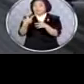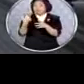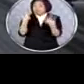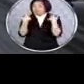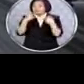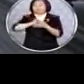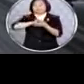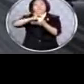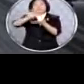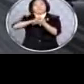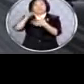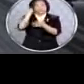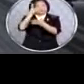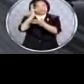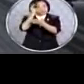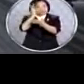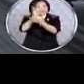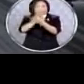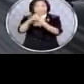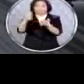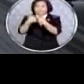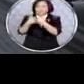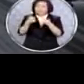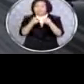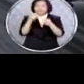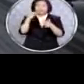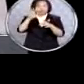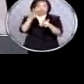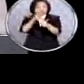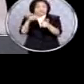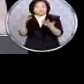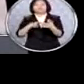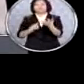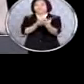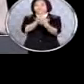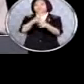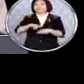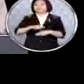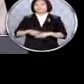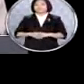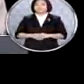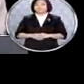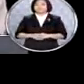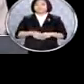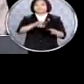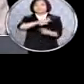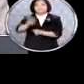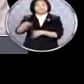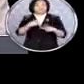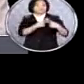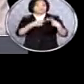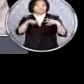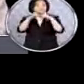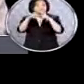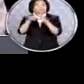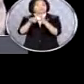开次会，天天都会盯住他，有问题我会亲自参与。谢谢。 请蔡英文女士回